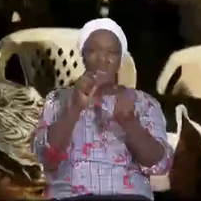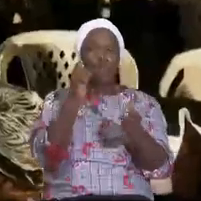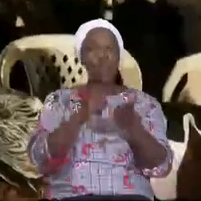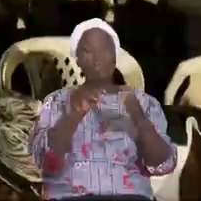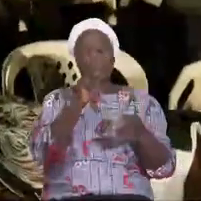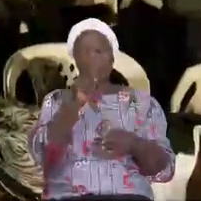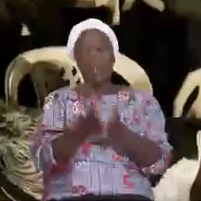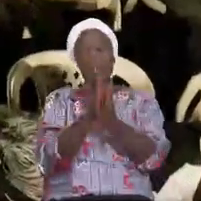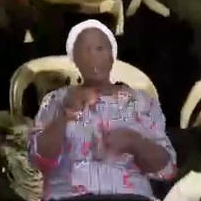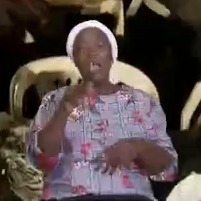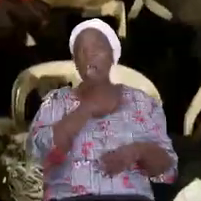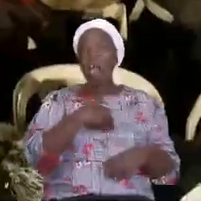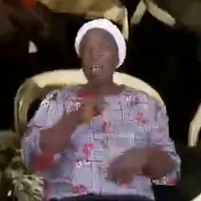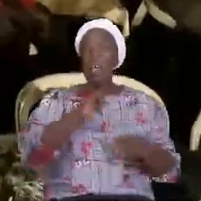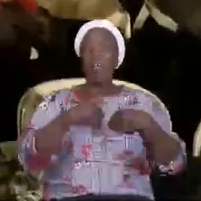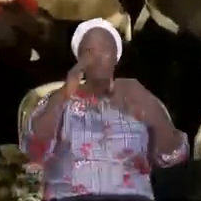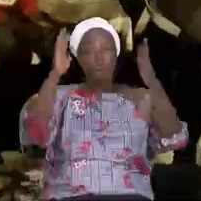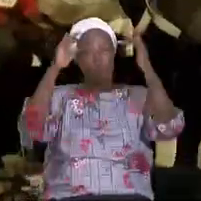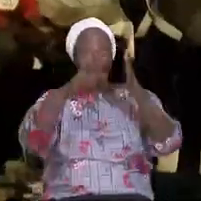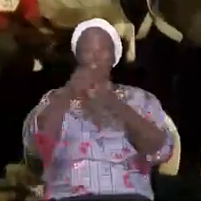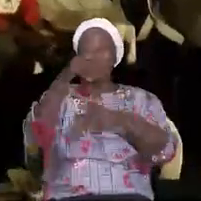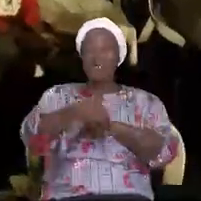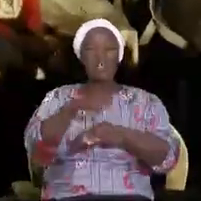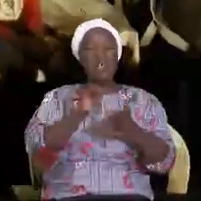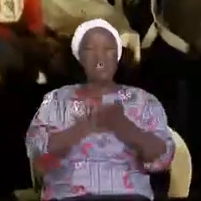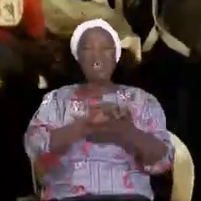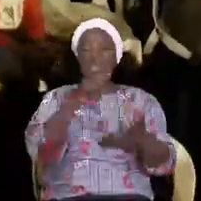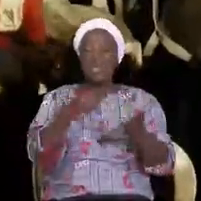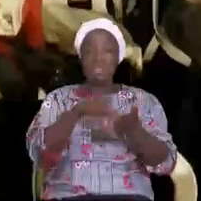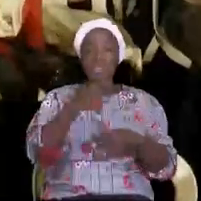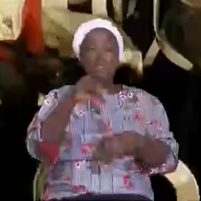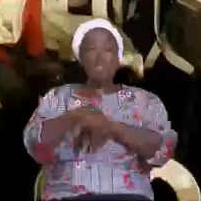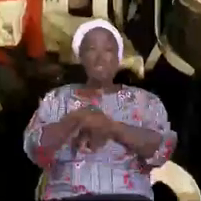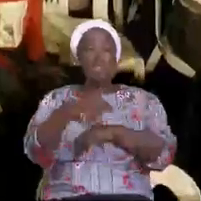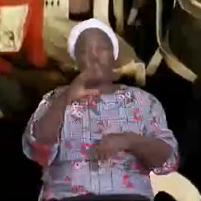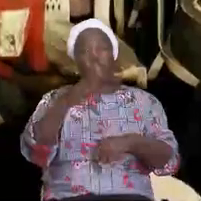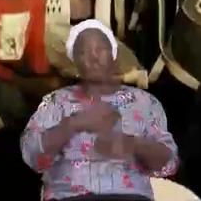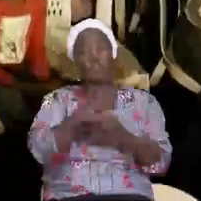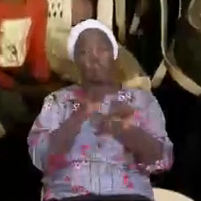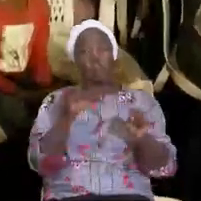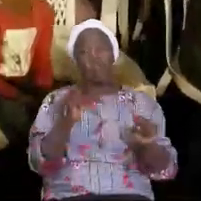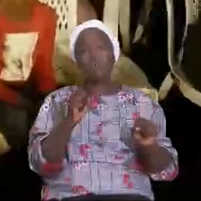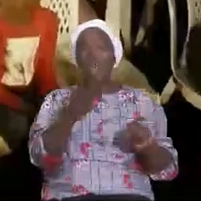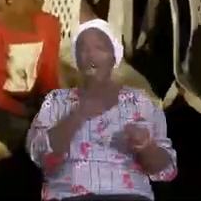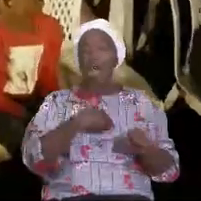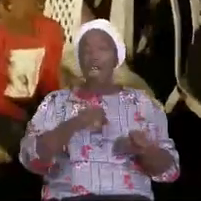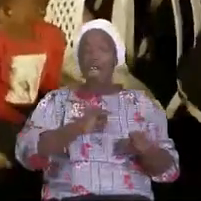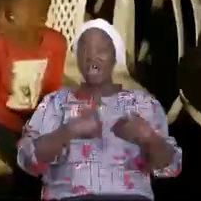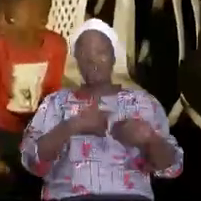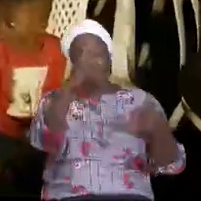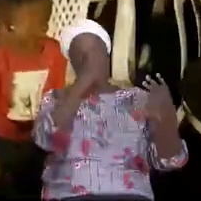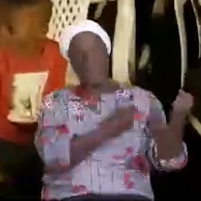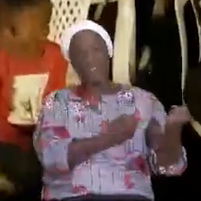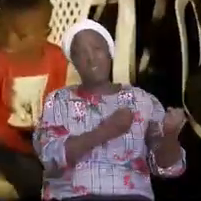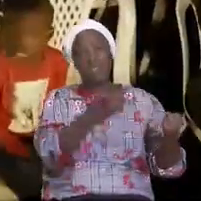suis d'accord. Oui, Seigneur, c'est exactement ce que je demande. Et j'ai l'espoir ce soir que